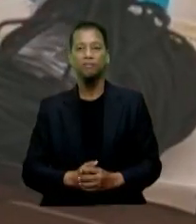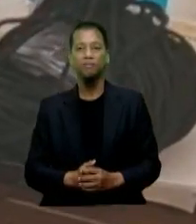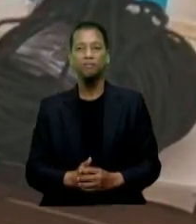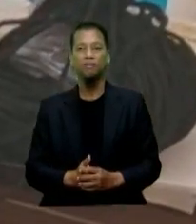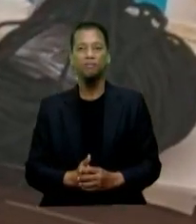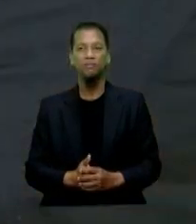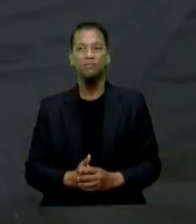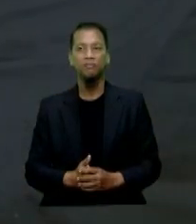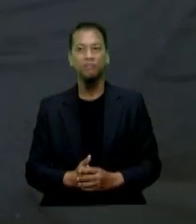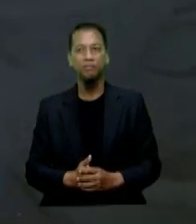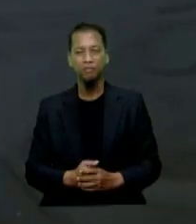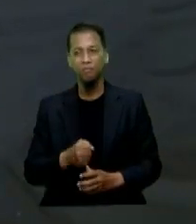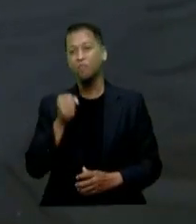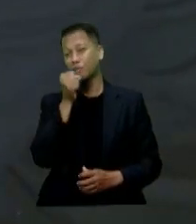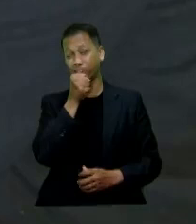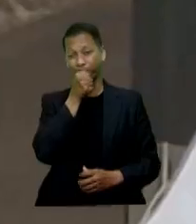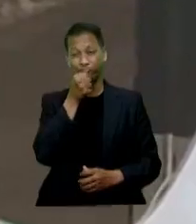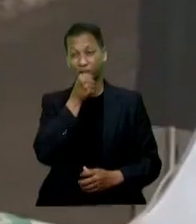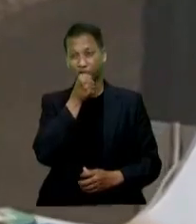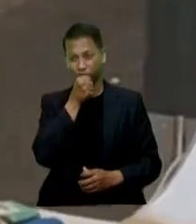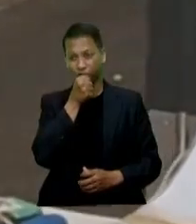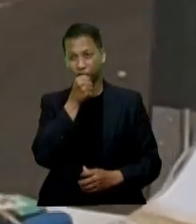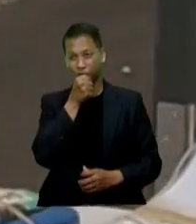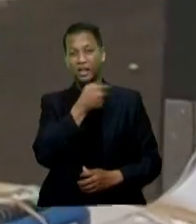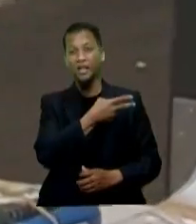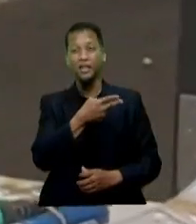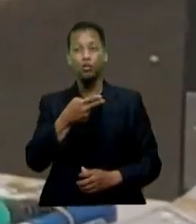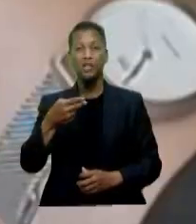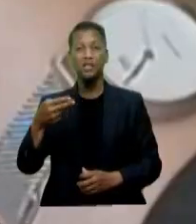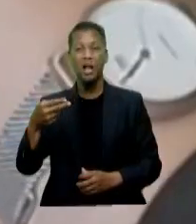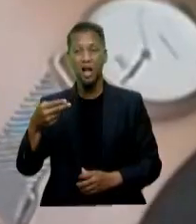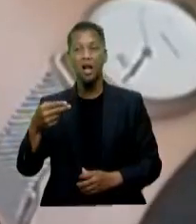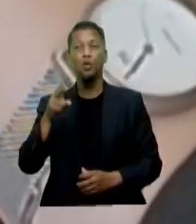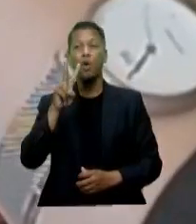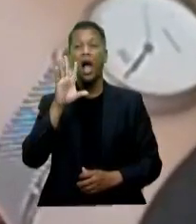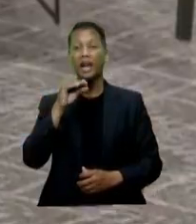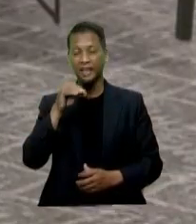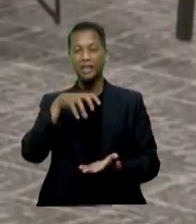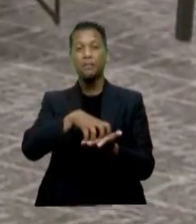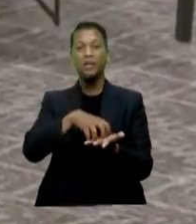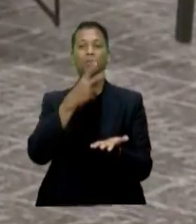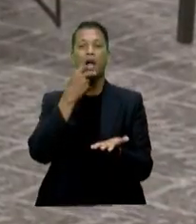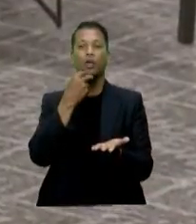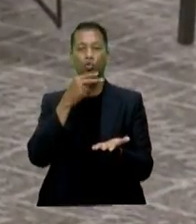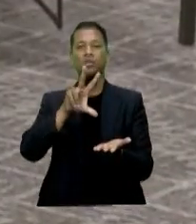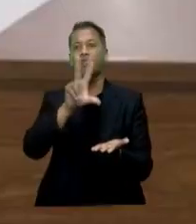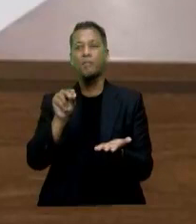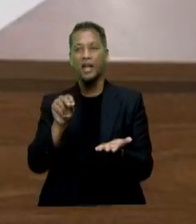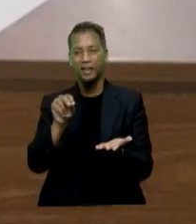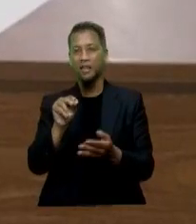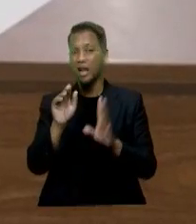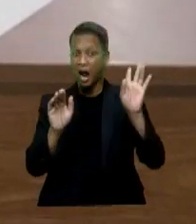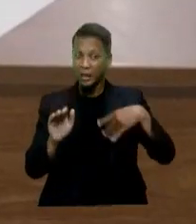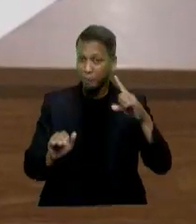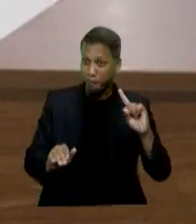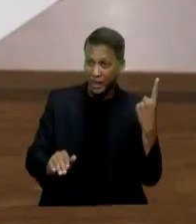Audisi Miss Indonesia 2024 digelar selama 2 hari di Kota Bandung, Jawa Barat. Pada hari pertama, para peserta